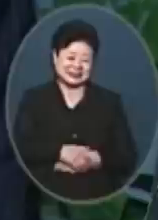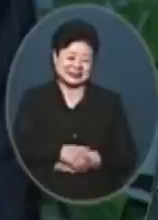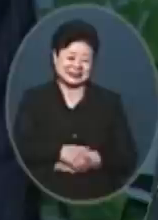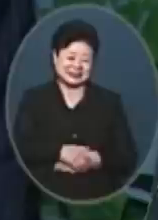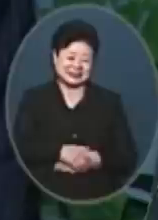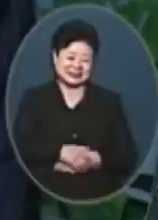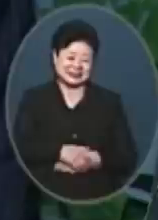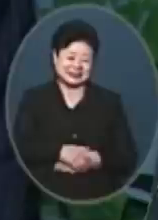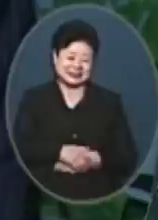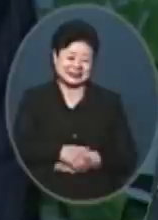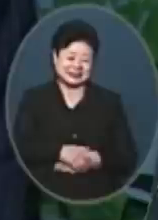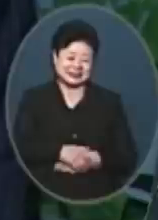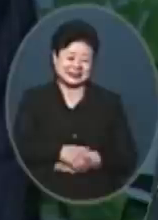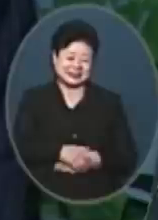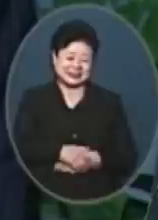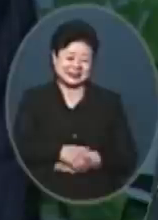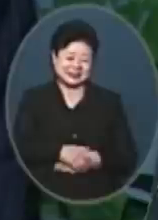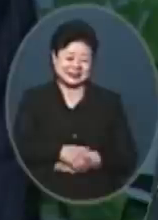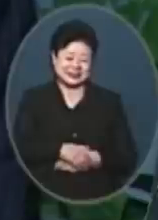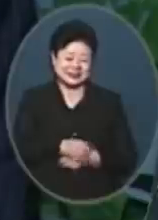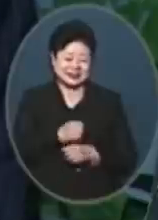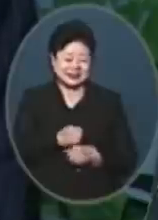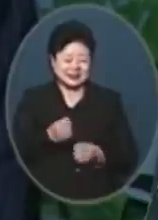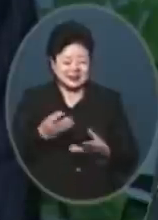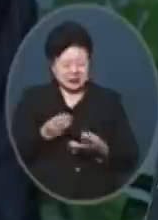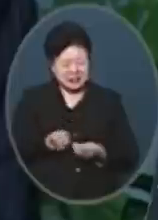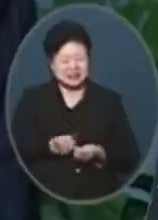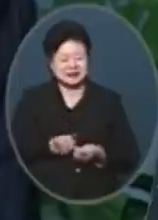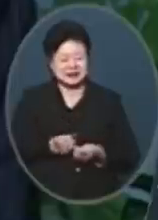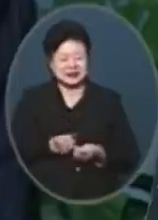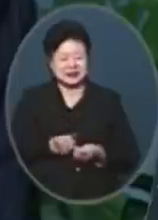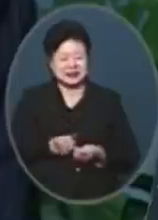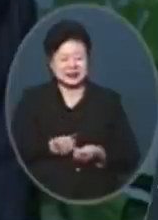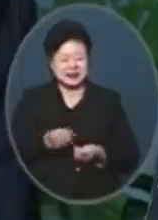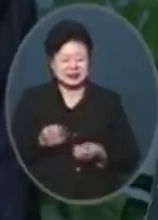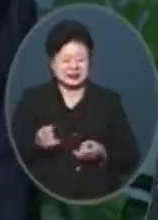괴롭겠습니까? 일들이 많아서. 나쁜 사람들도 많은데